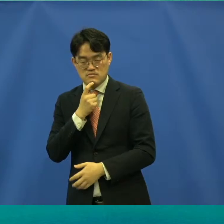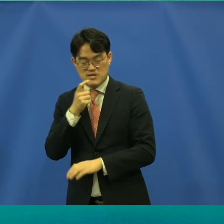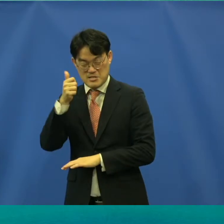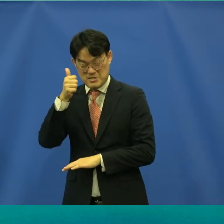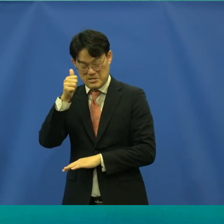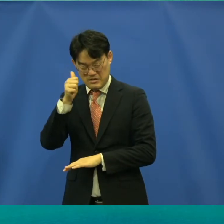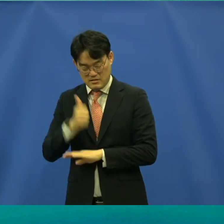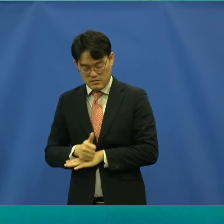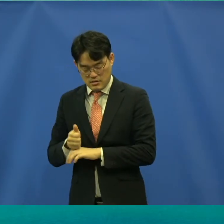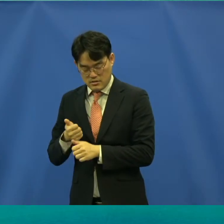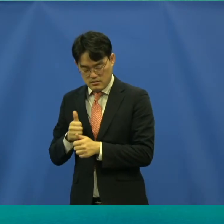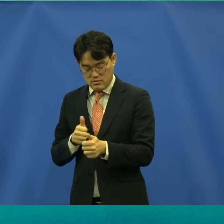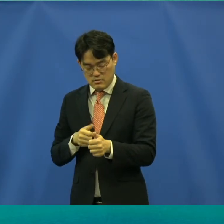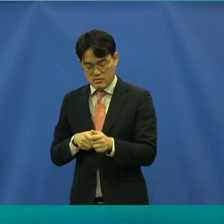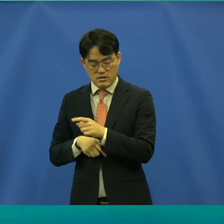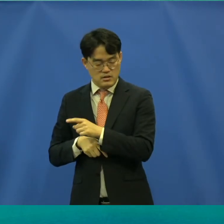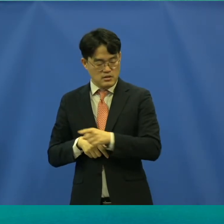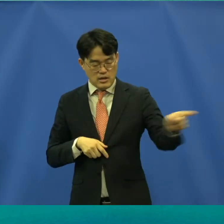니느웨로 가라.